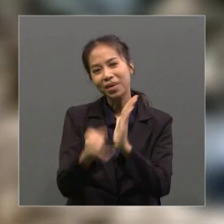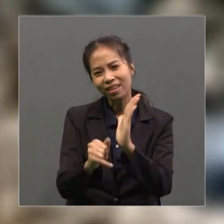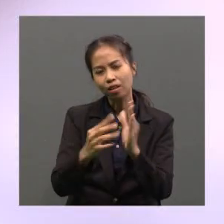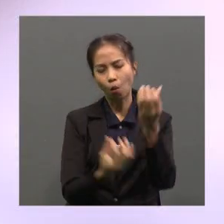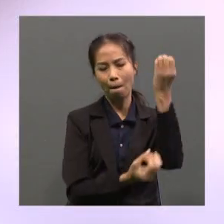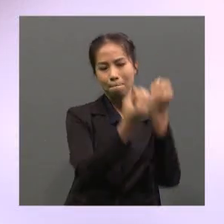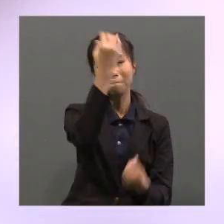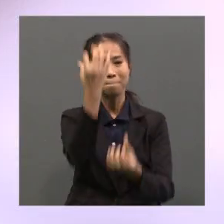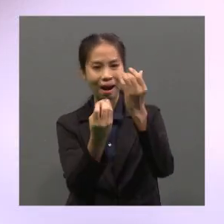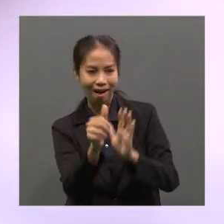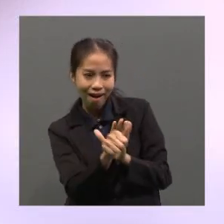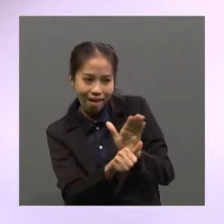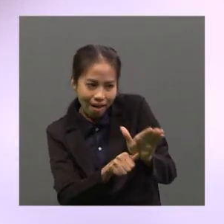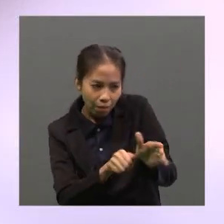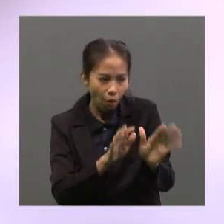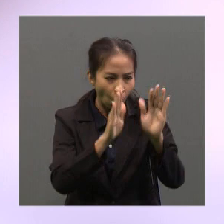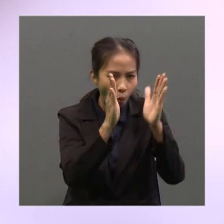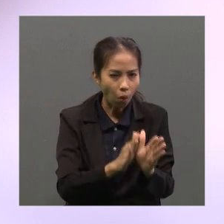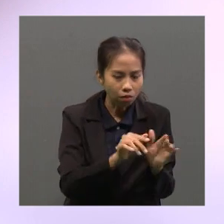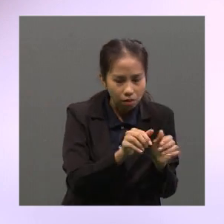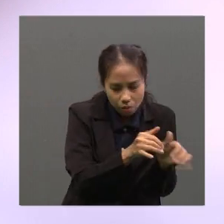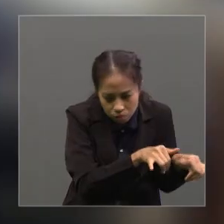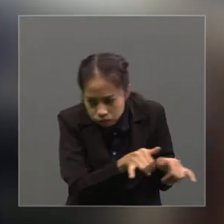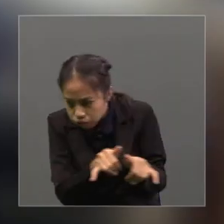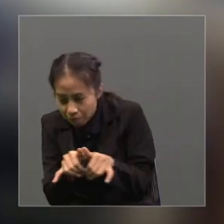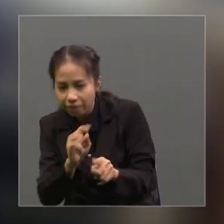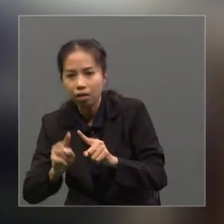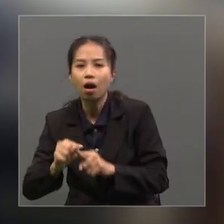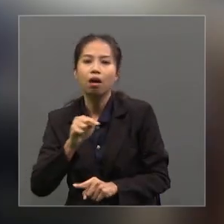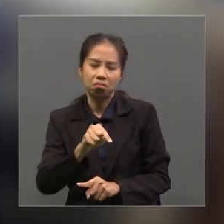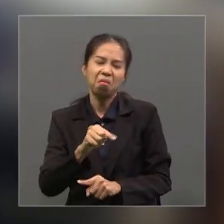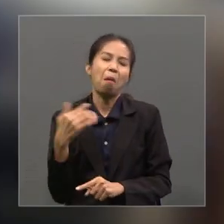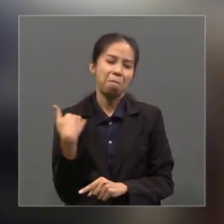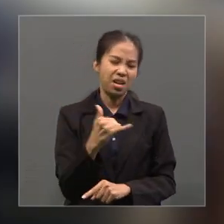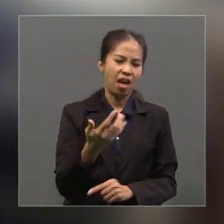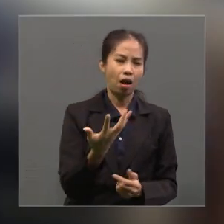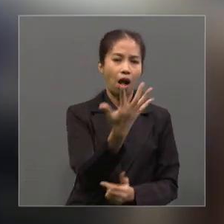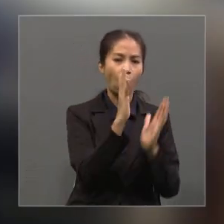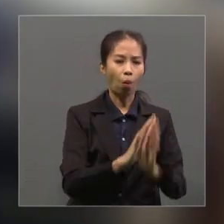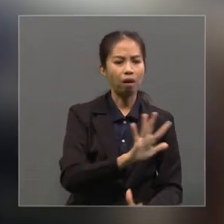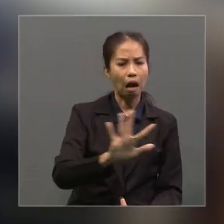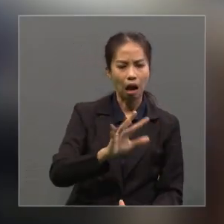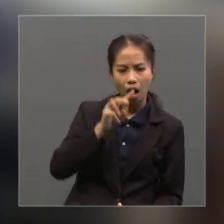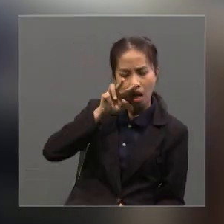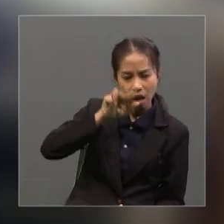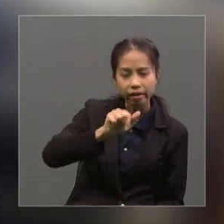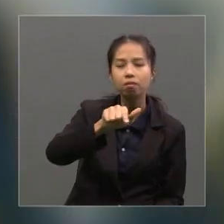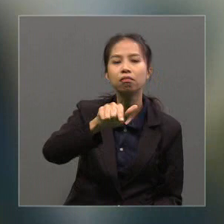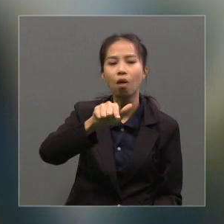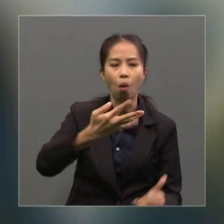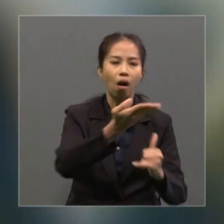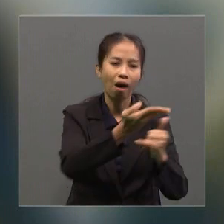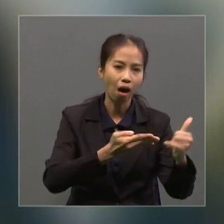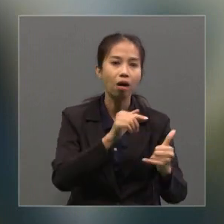ทางเหล่านี้นะคะในการเคลื่อนของขบวนแรงงานต่างด้าวนั้นเองก็เลยมีการสังหารส่วนประเด็นเรื่องของการค้ายาเสพติดค่ะ